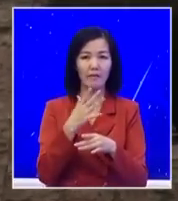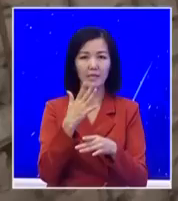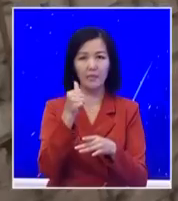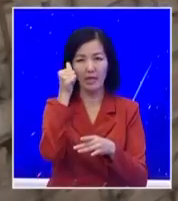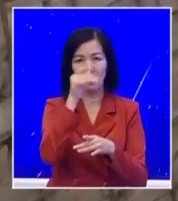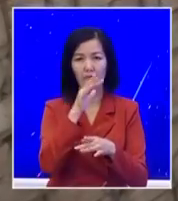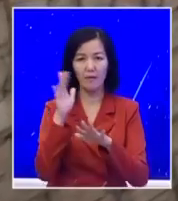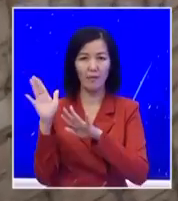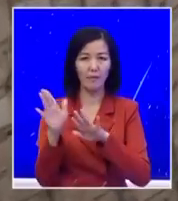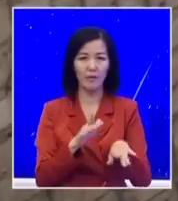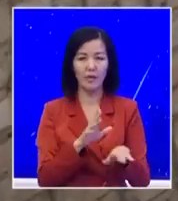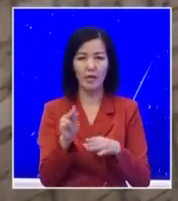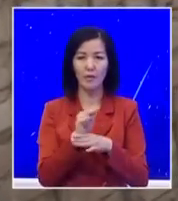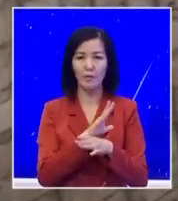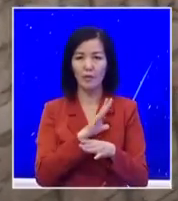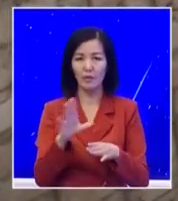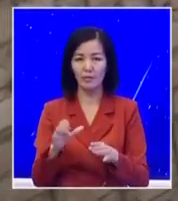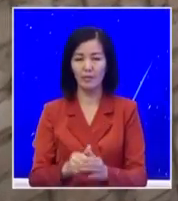лет.